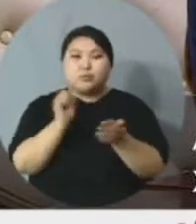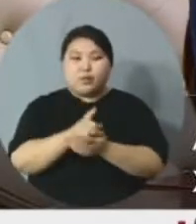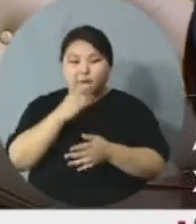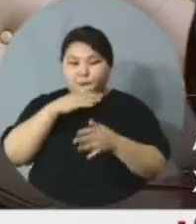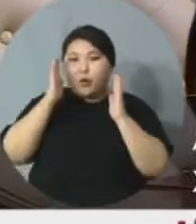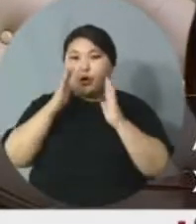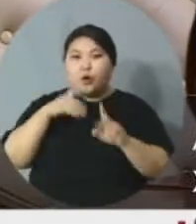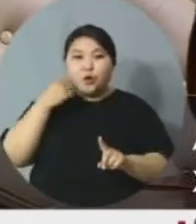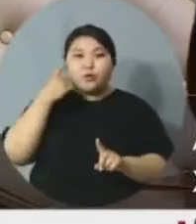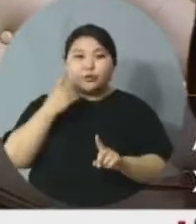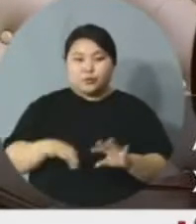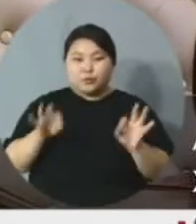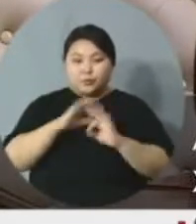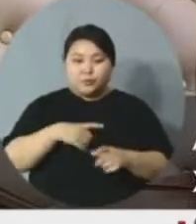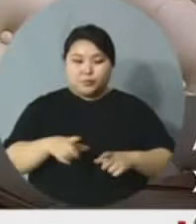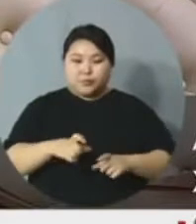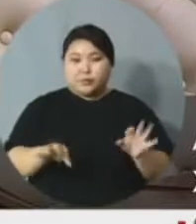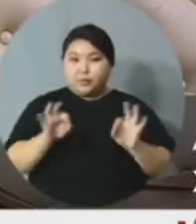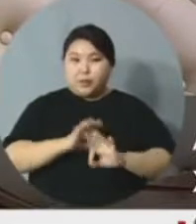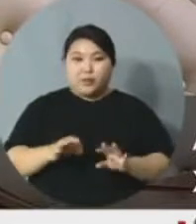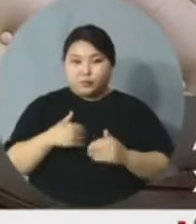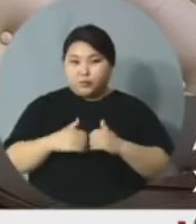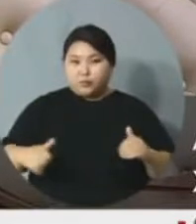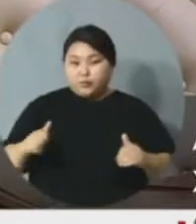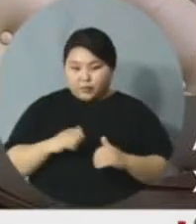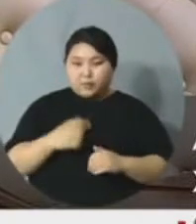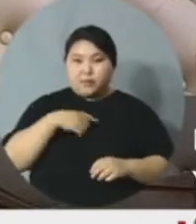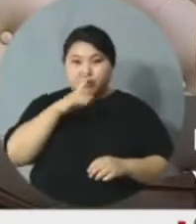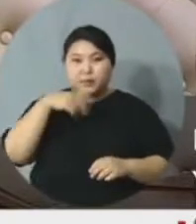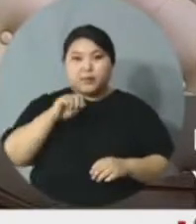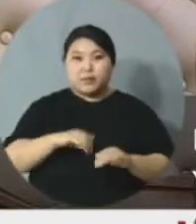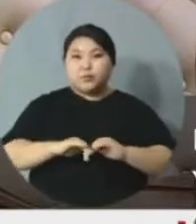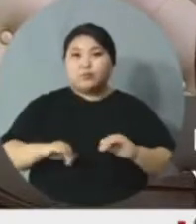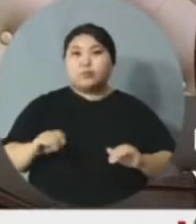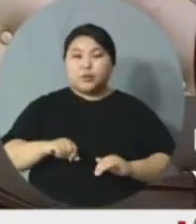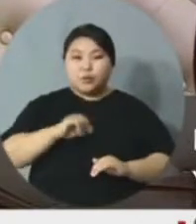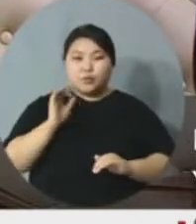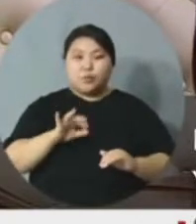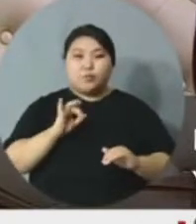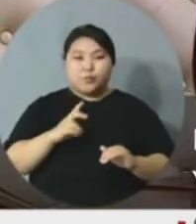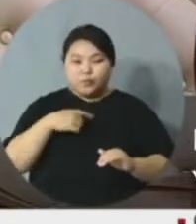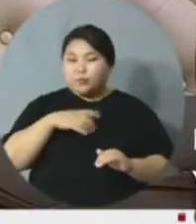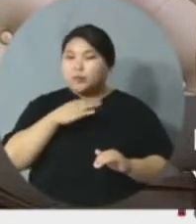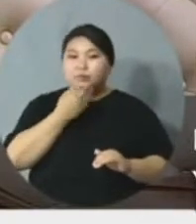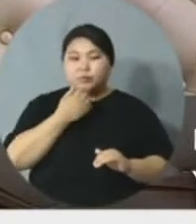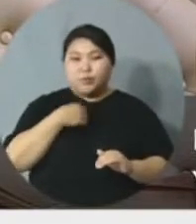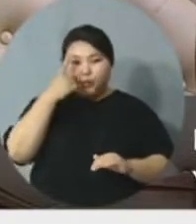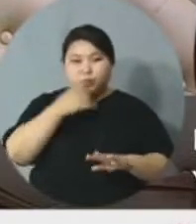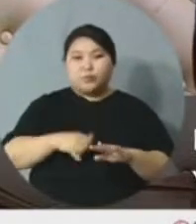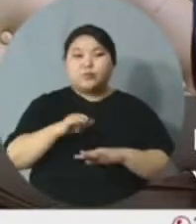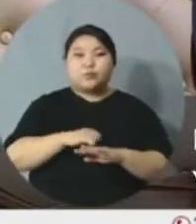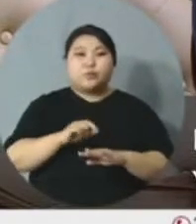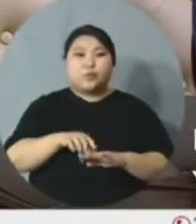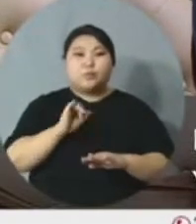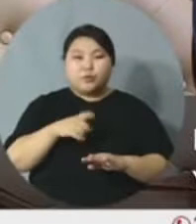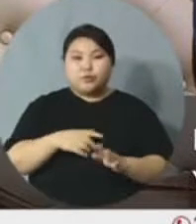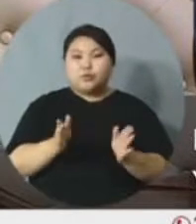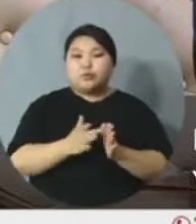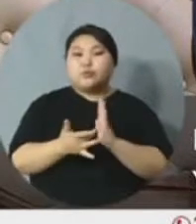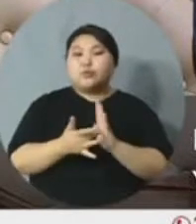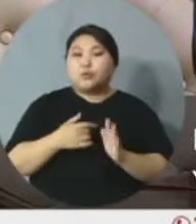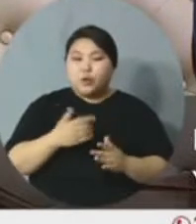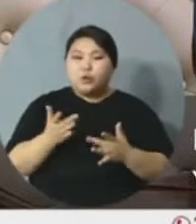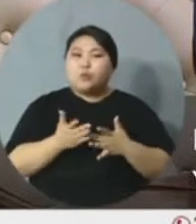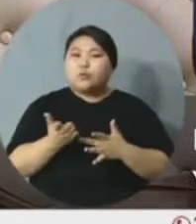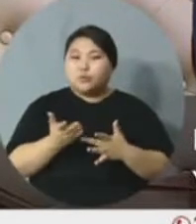ойлгомжтой концепт шүү дээ. Тэгэхгүй бизнес гэдэг тусдаа цалин гэдэг бүр тусдаа асуудал юм ерөөсөө. Үгүй маа. Тэгэхээр манай Монгол улсад одоо энэ жижиг